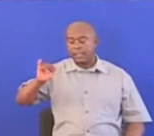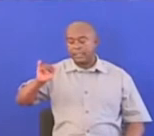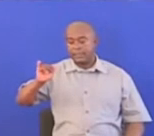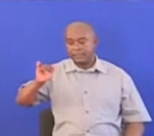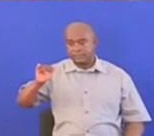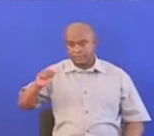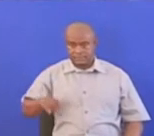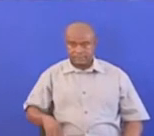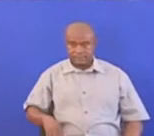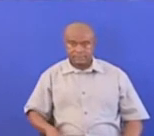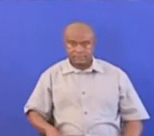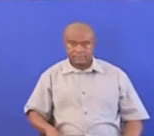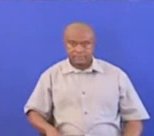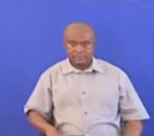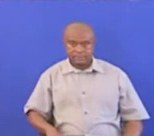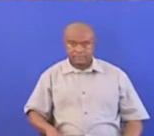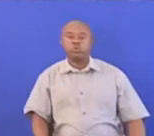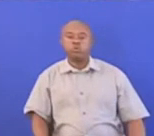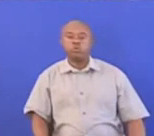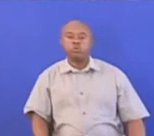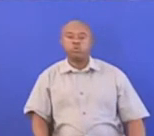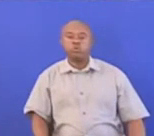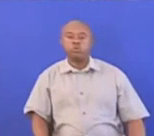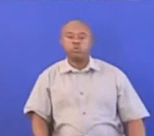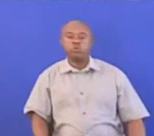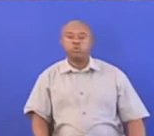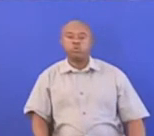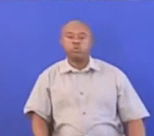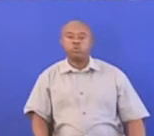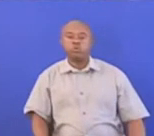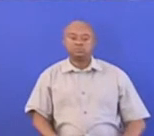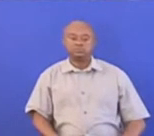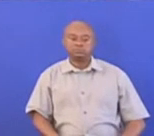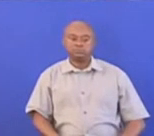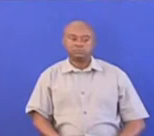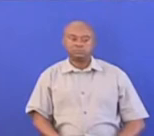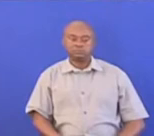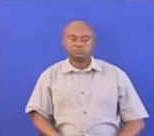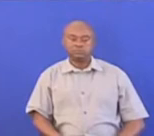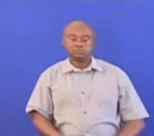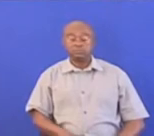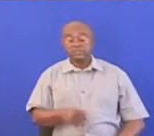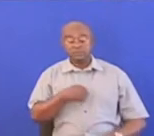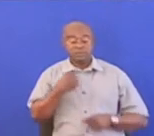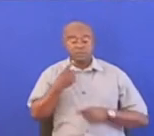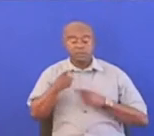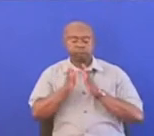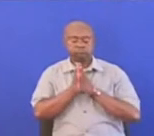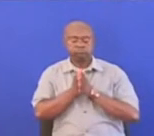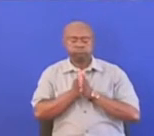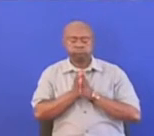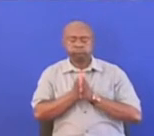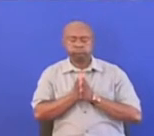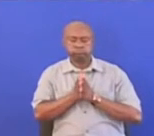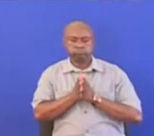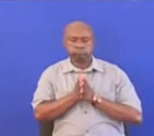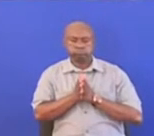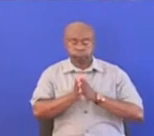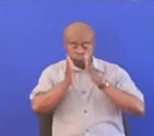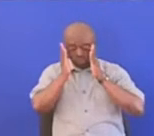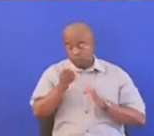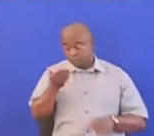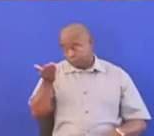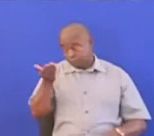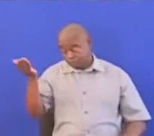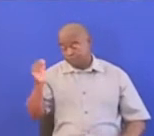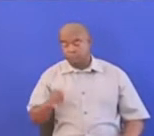Asia Abdul Karim Halamgaji Andai. Asante sana Mheshimiwa Spika. Niendelee kushukuru sana Mheshimiwa Spika,